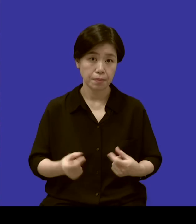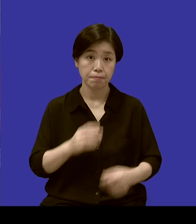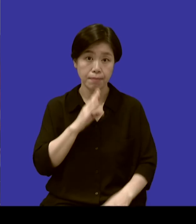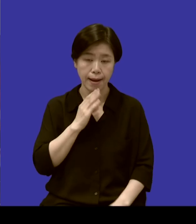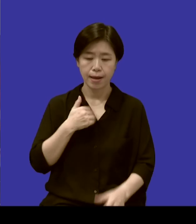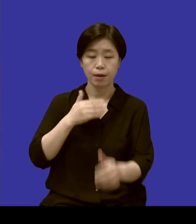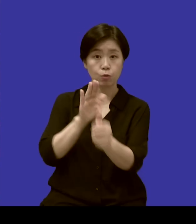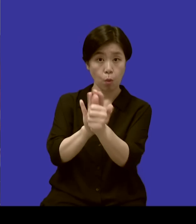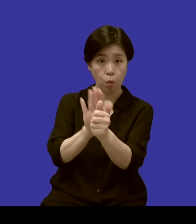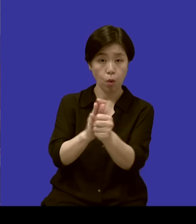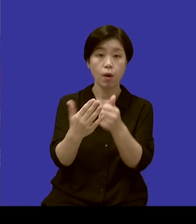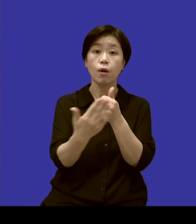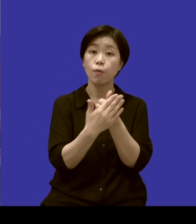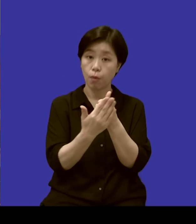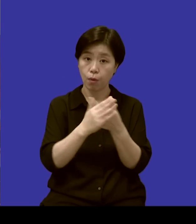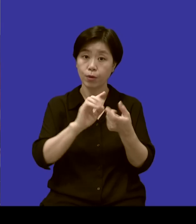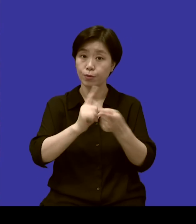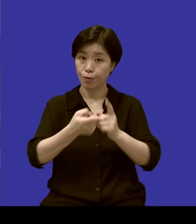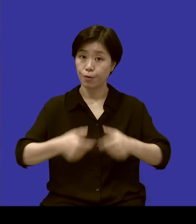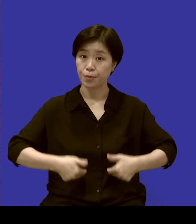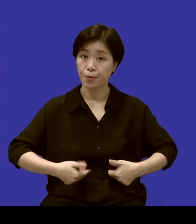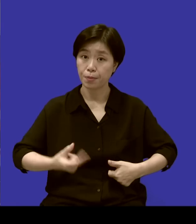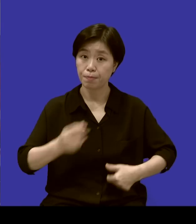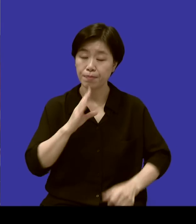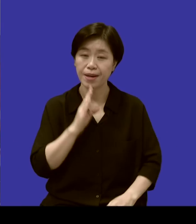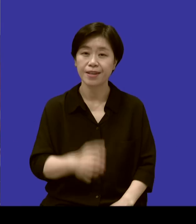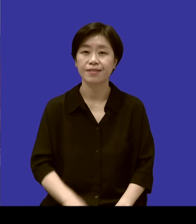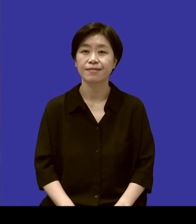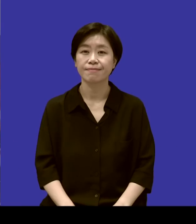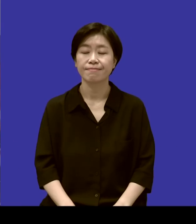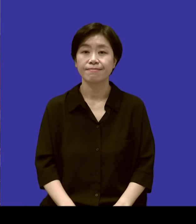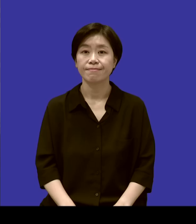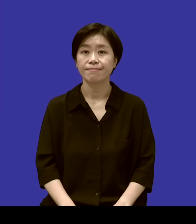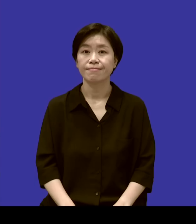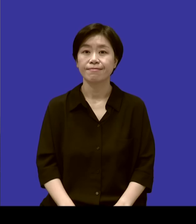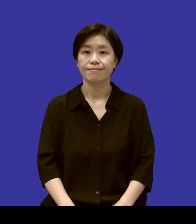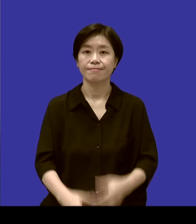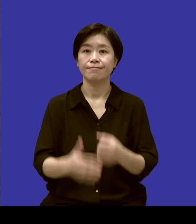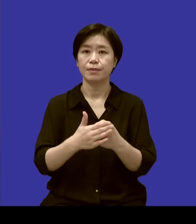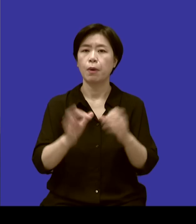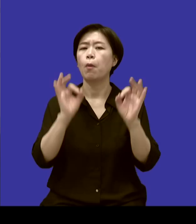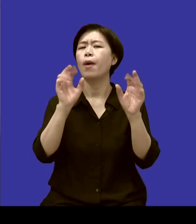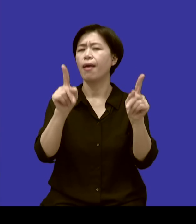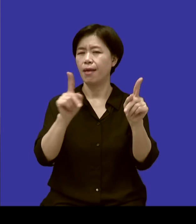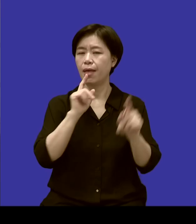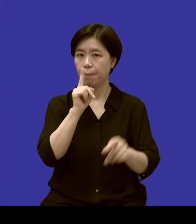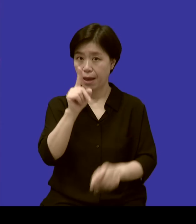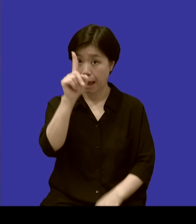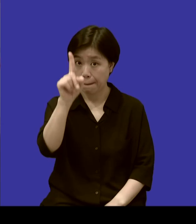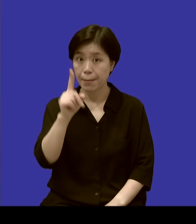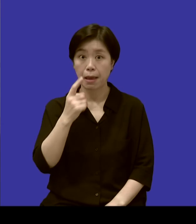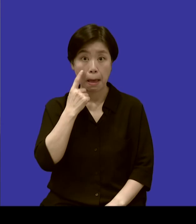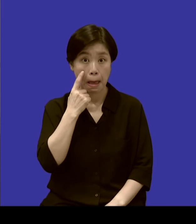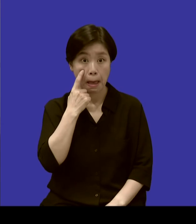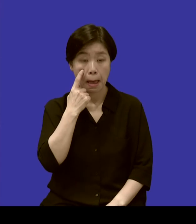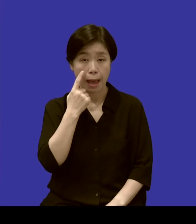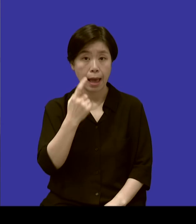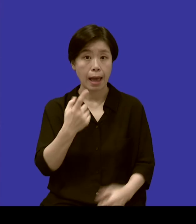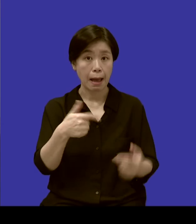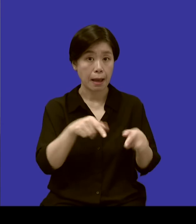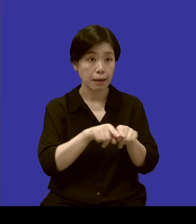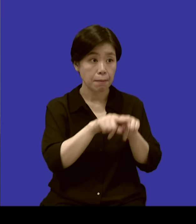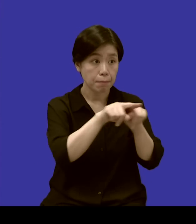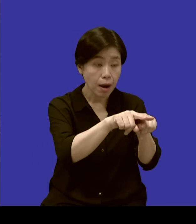그들에게 도움을 주고 그들도 나에게 도움을 주는 동역이 돼야 되기 때문에 그래서 오케이를 했죠. 그래서 딱 쫓아서